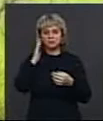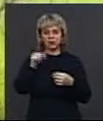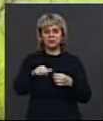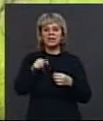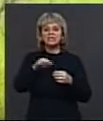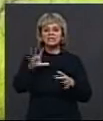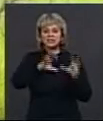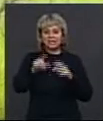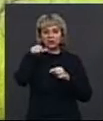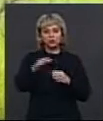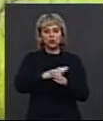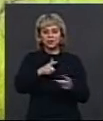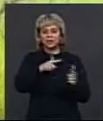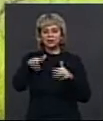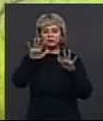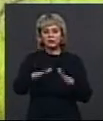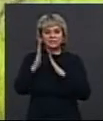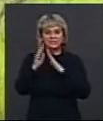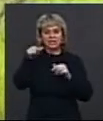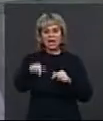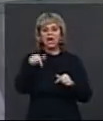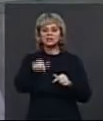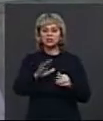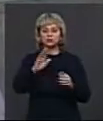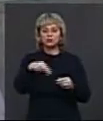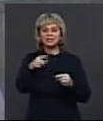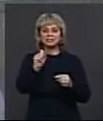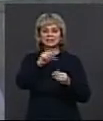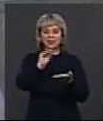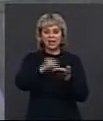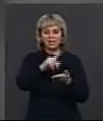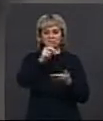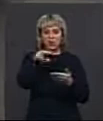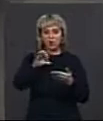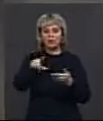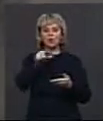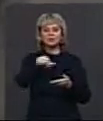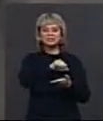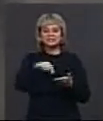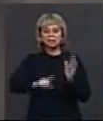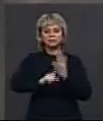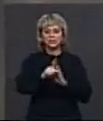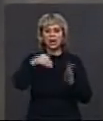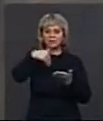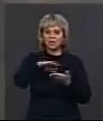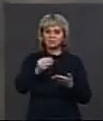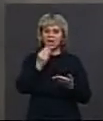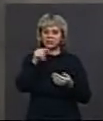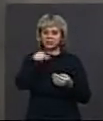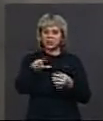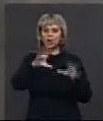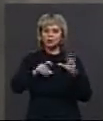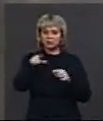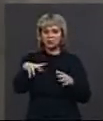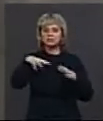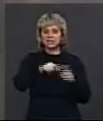зимний отдых. Дикие косолапые долго готовят место для сна, а здесь лишь подают знаки зоологам. Он сам начинает отказываться от еды, медведь.